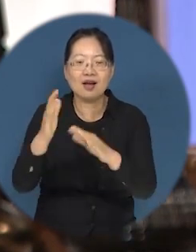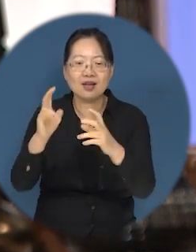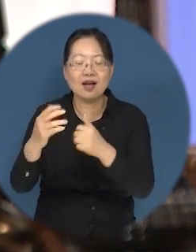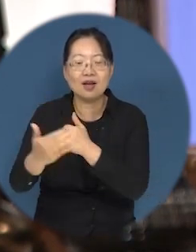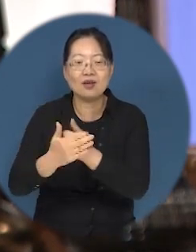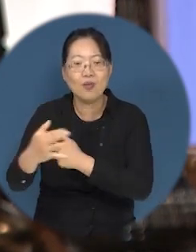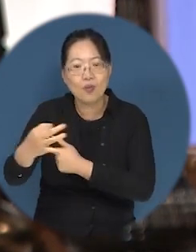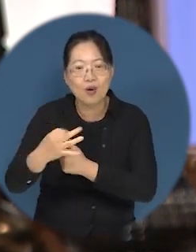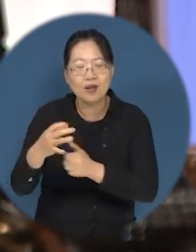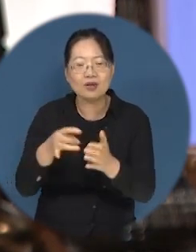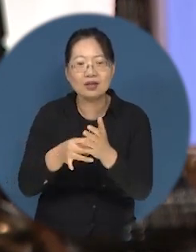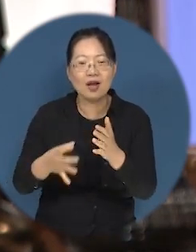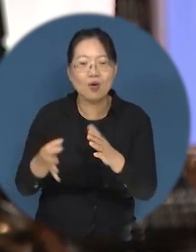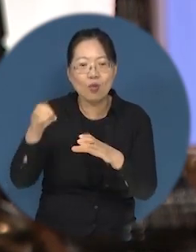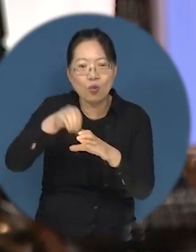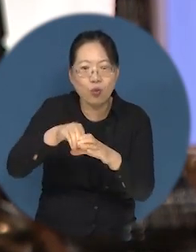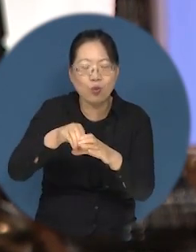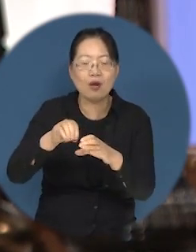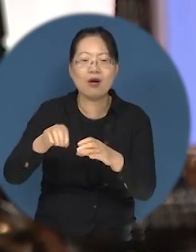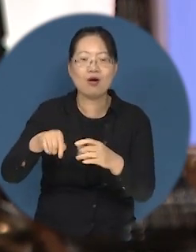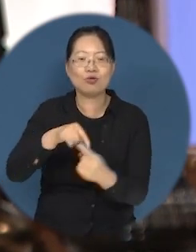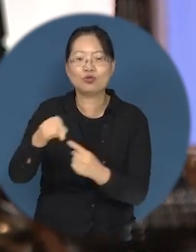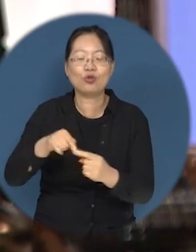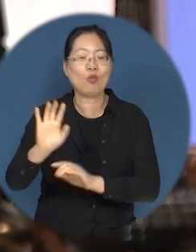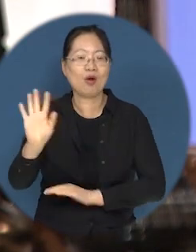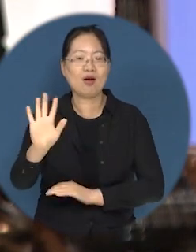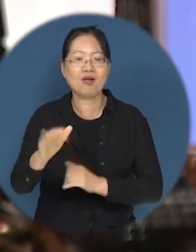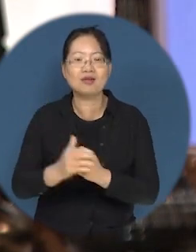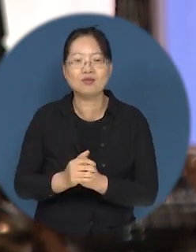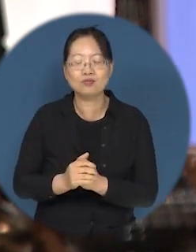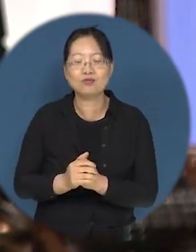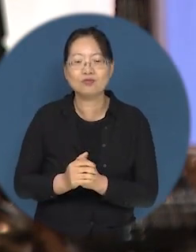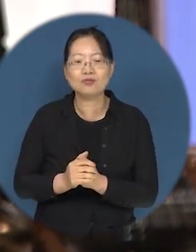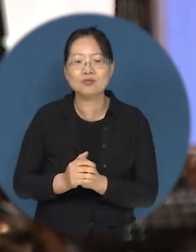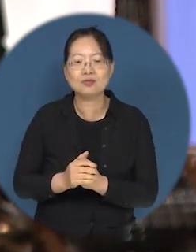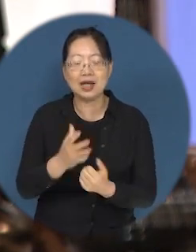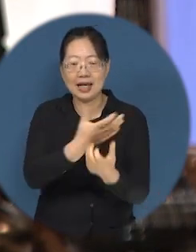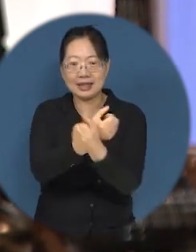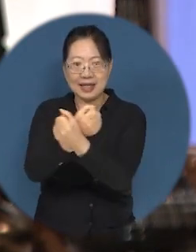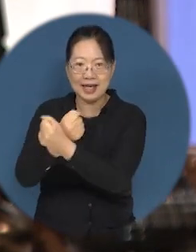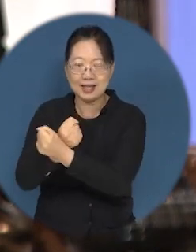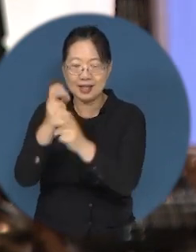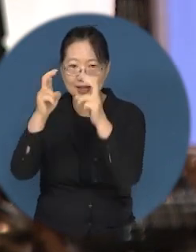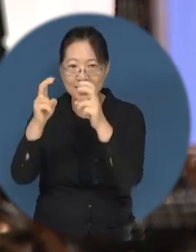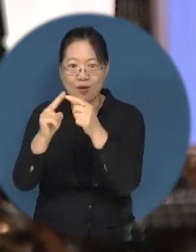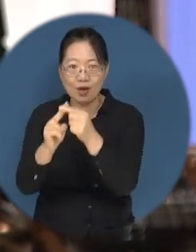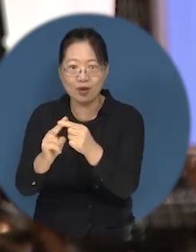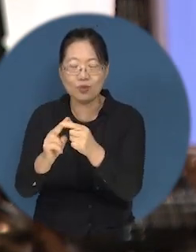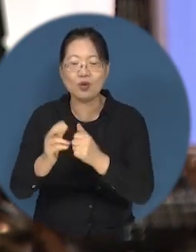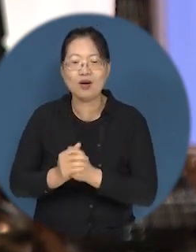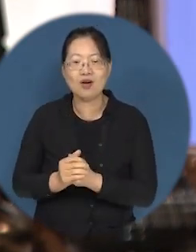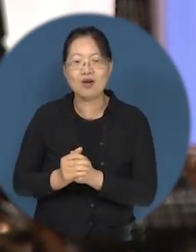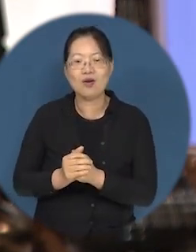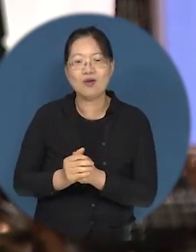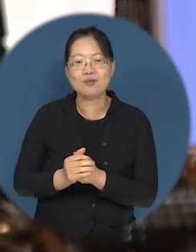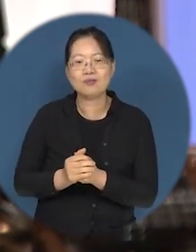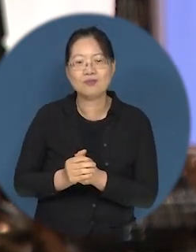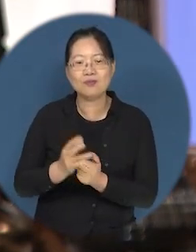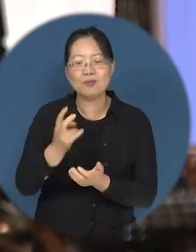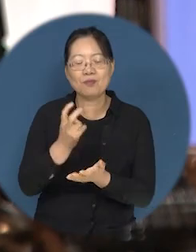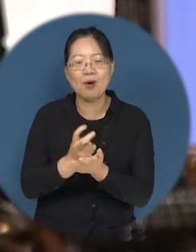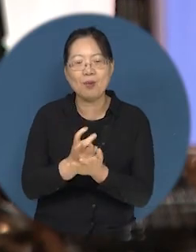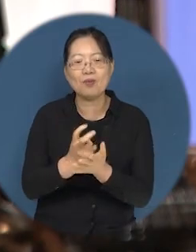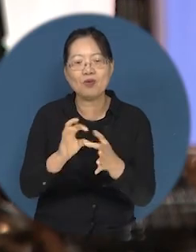어떤 세금을 투입해가지고 운영하는 회사가 아니고 예. 순수하게 계약 기업체나 그 법인과 계약을